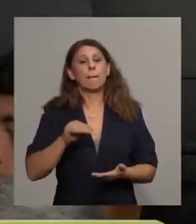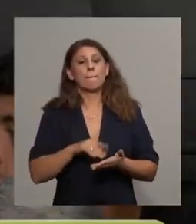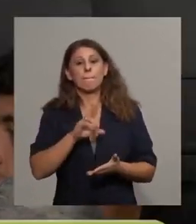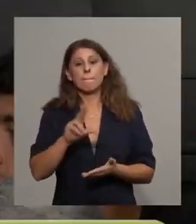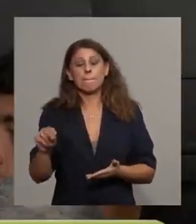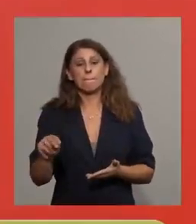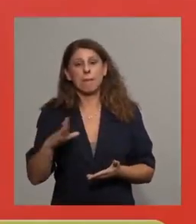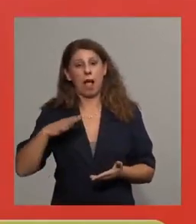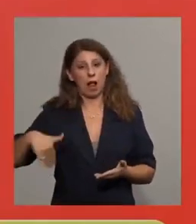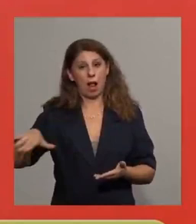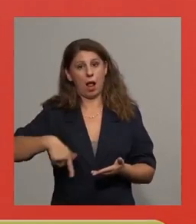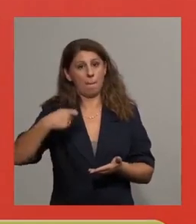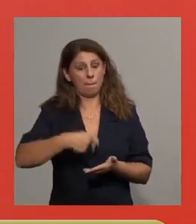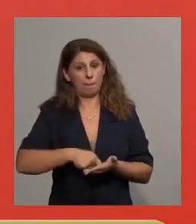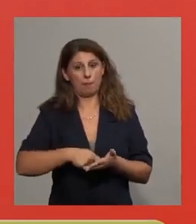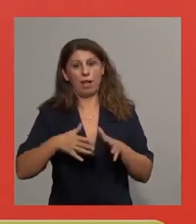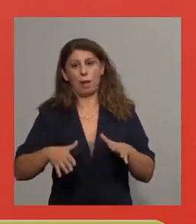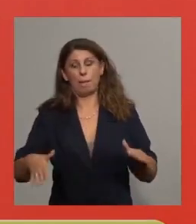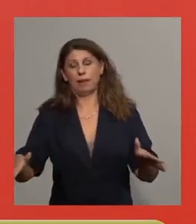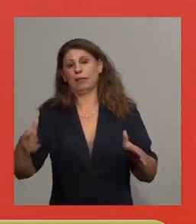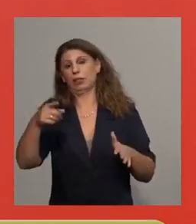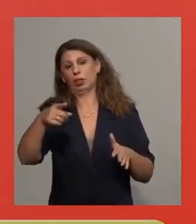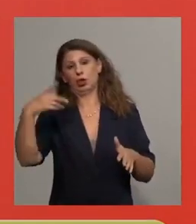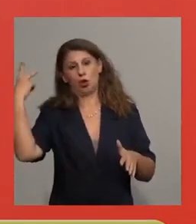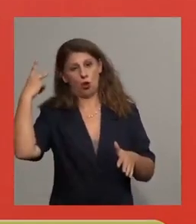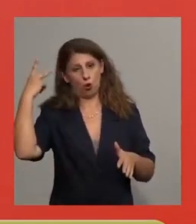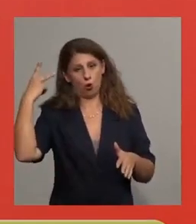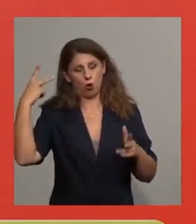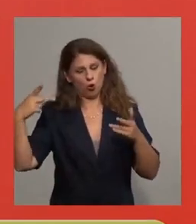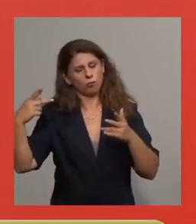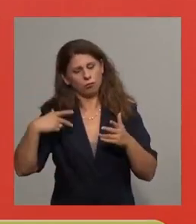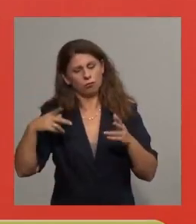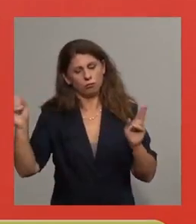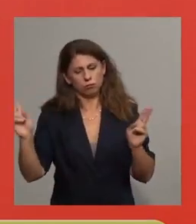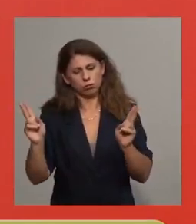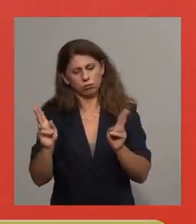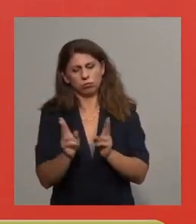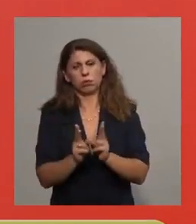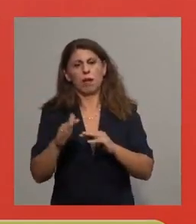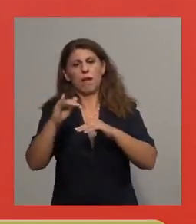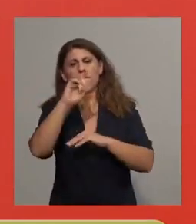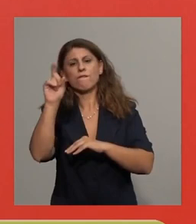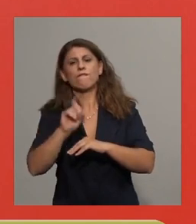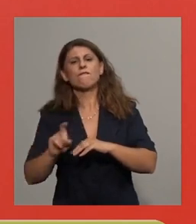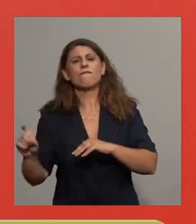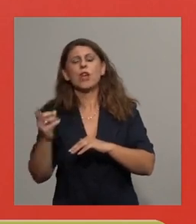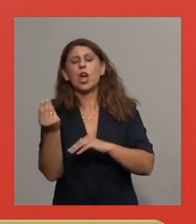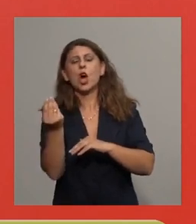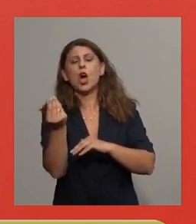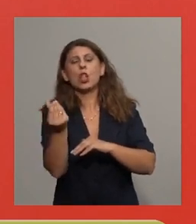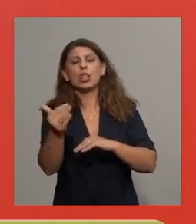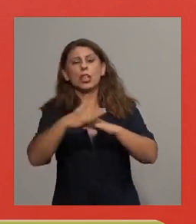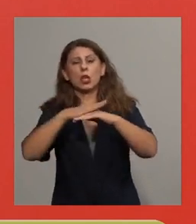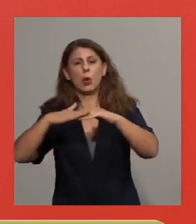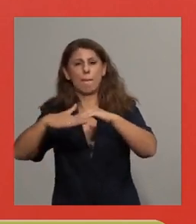λαός, πληρώνει το επεκτατικό κούρεμα του βιωτικού επίπεδου. Ο πληθωρισμός, η ακρίβεια